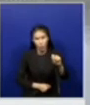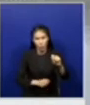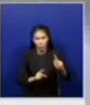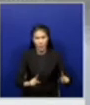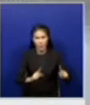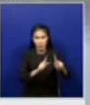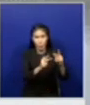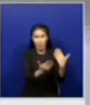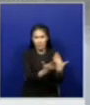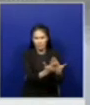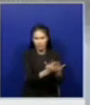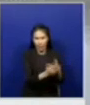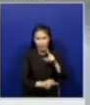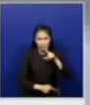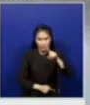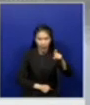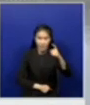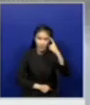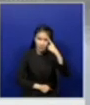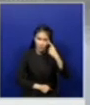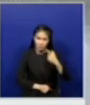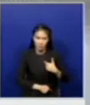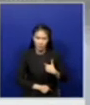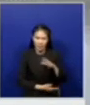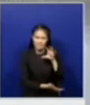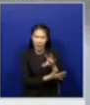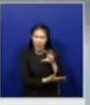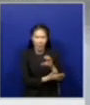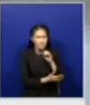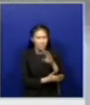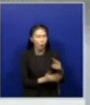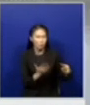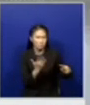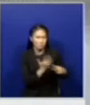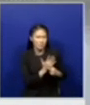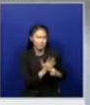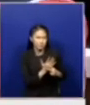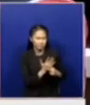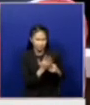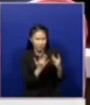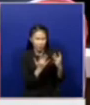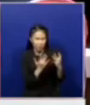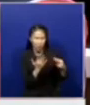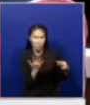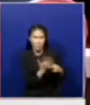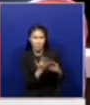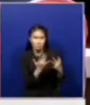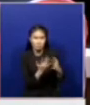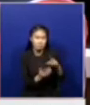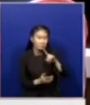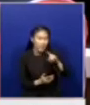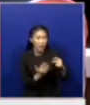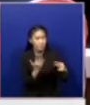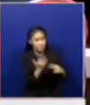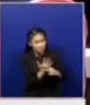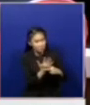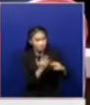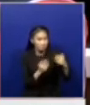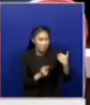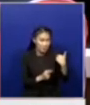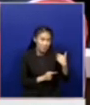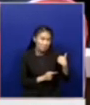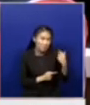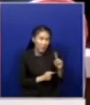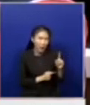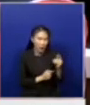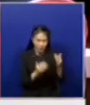คลังจะชะลอการบังคับใช้กฎหมายภาษีที่ดินและสิ่งปลูกสร้างหรือไม่กระผมมี